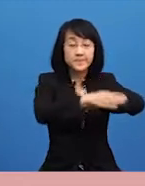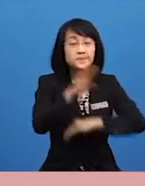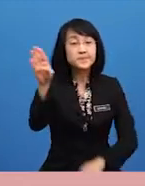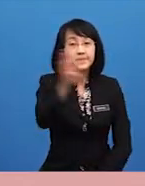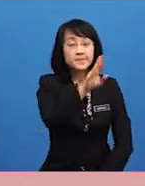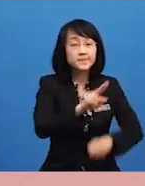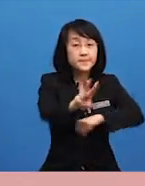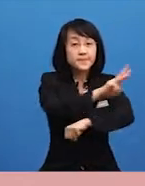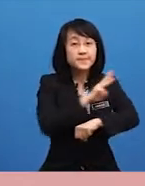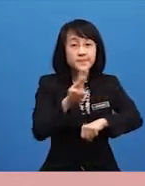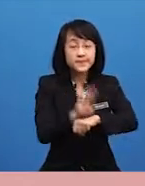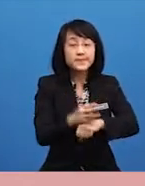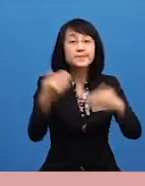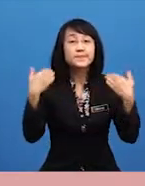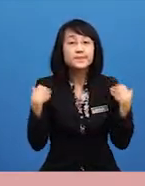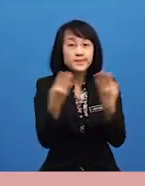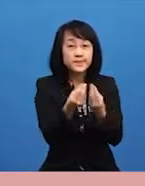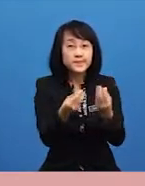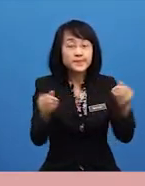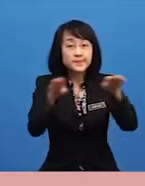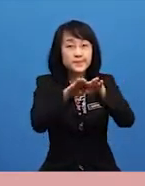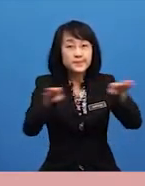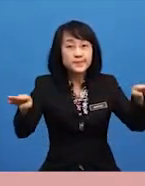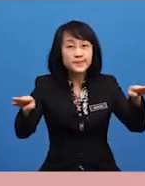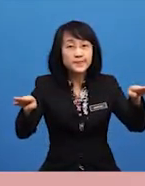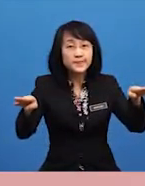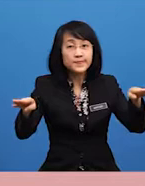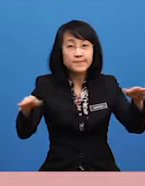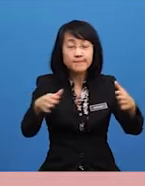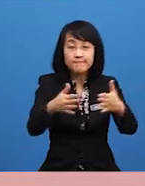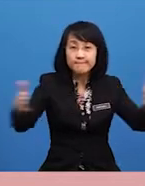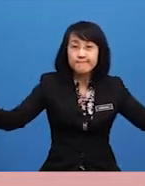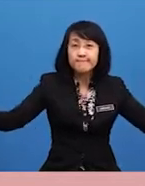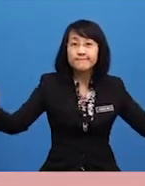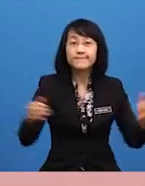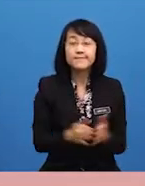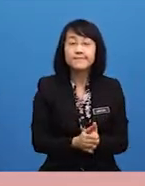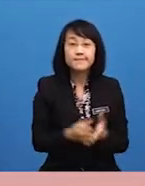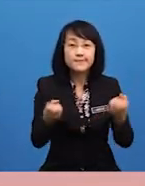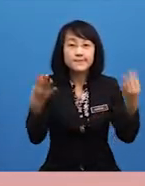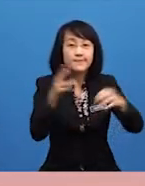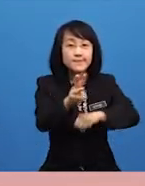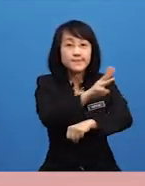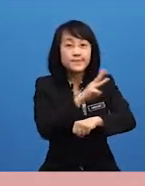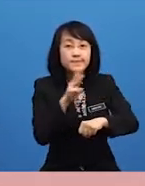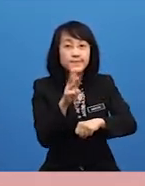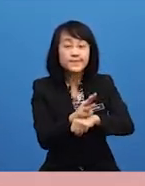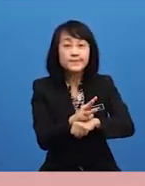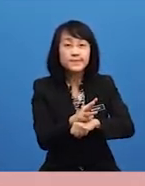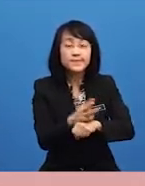ini mempunyai tanah pamah yang lebih lebar dan banyak kawasan